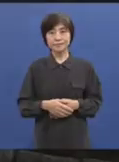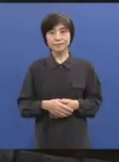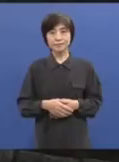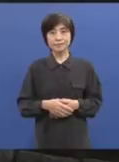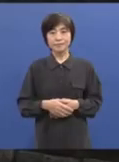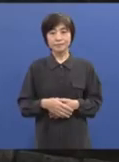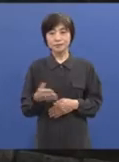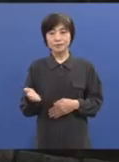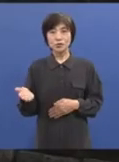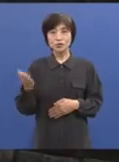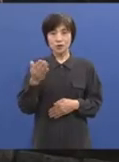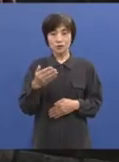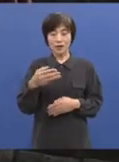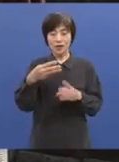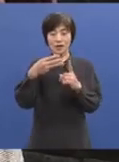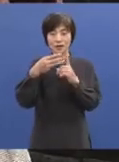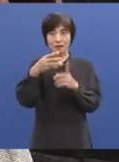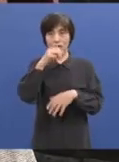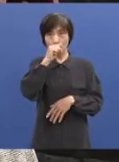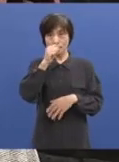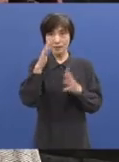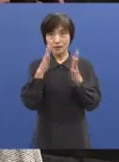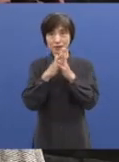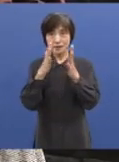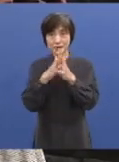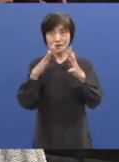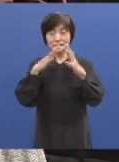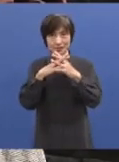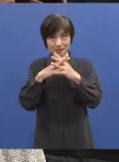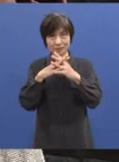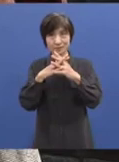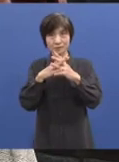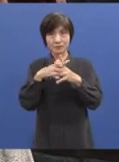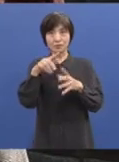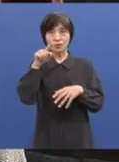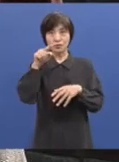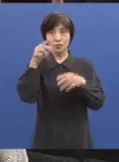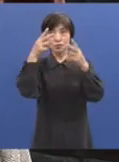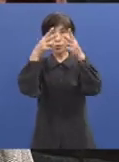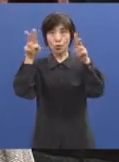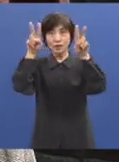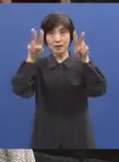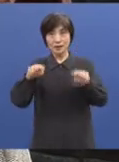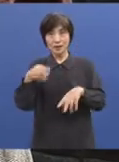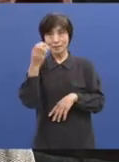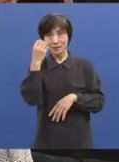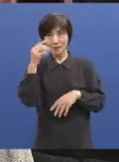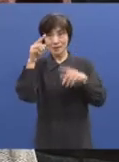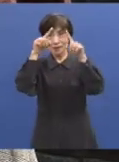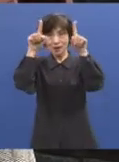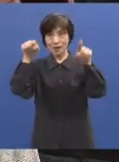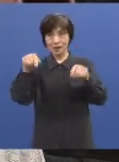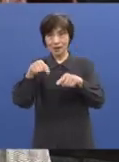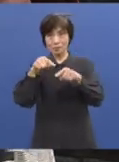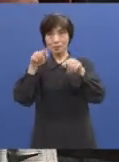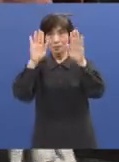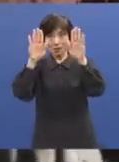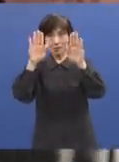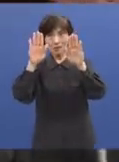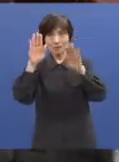次は日吉神社ですね。 そうですね、この日吉神社の鳥居に珍しい変化がかかってますので、ね、はい、見に行ってみましょうか。 はい、